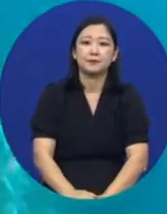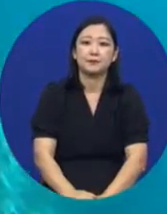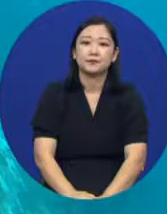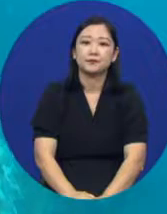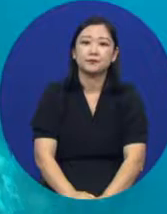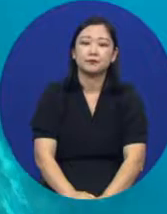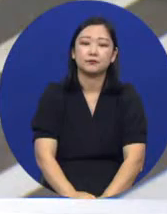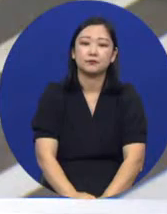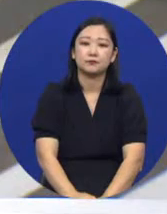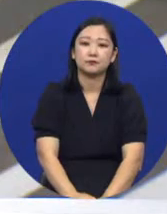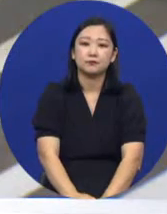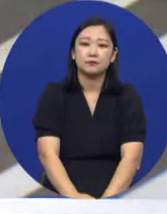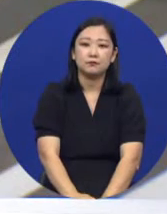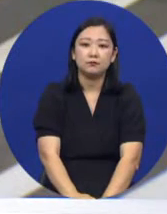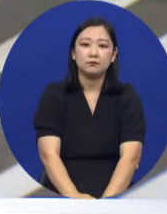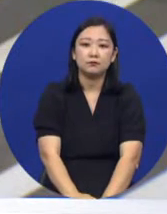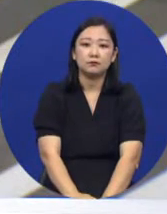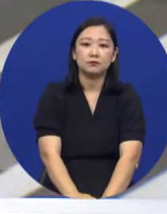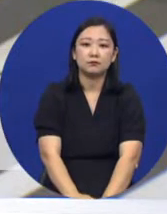박주연입니다.